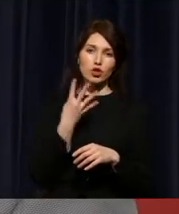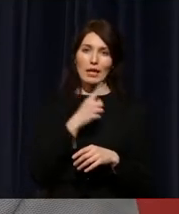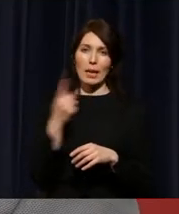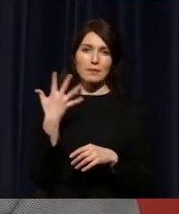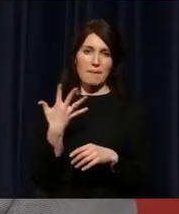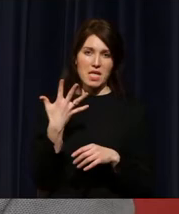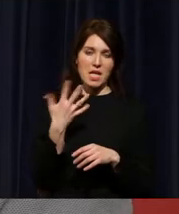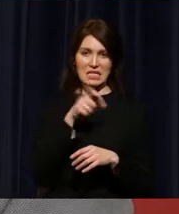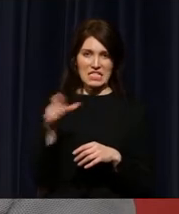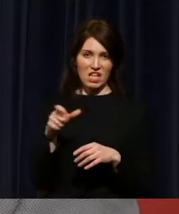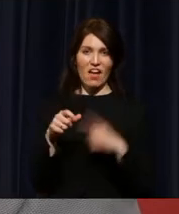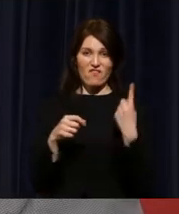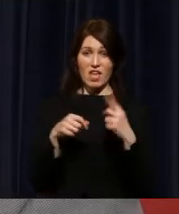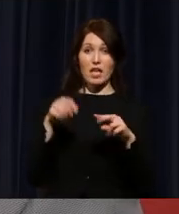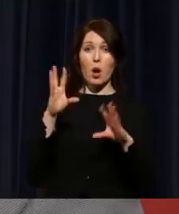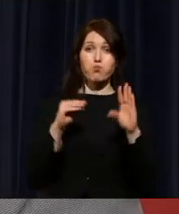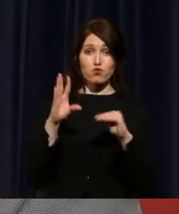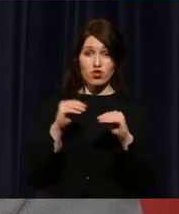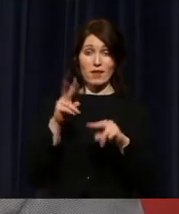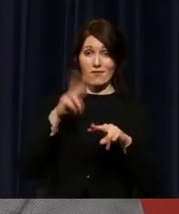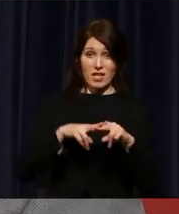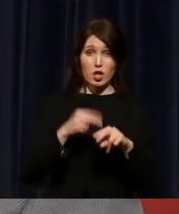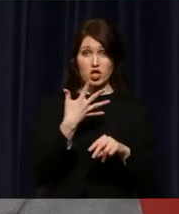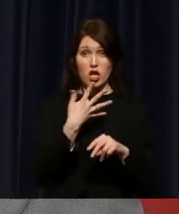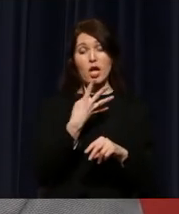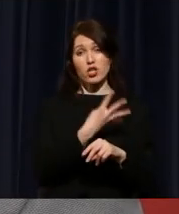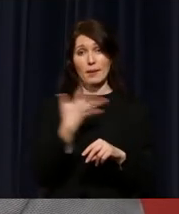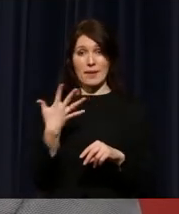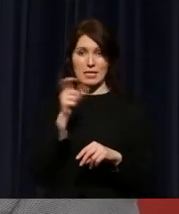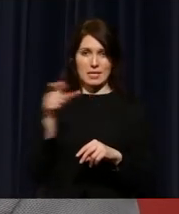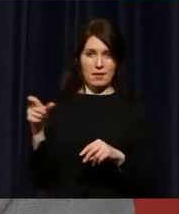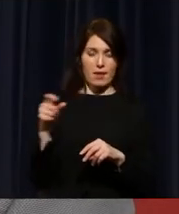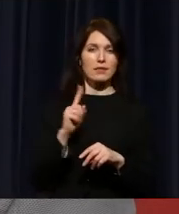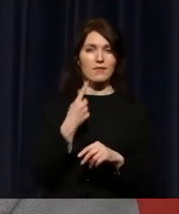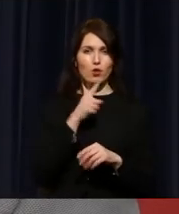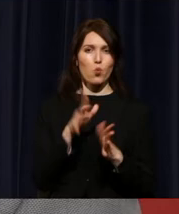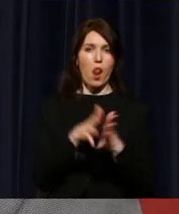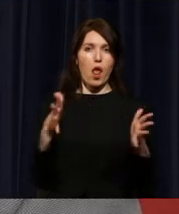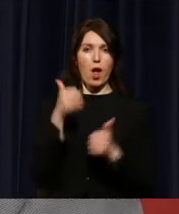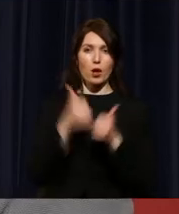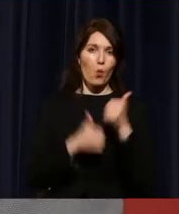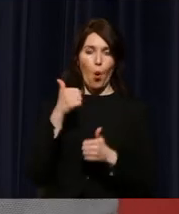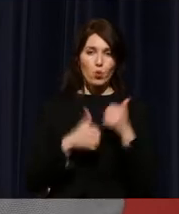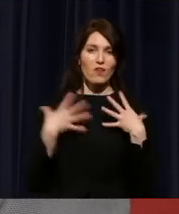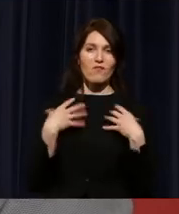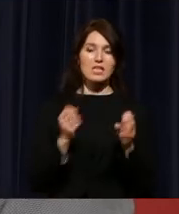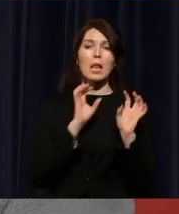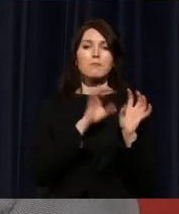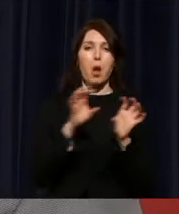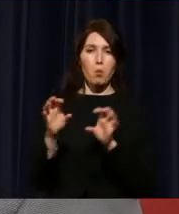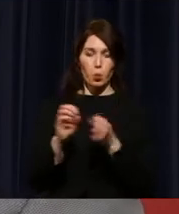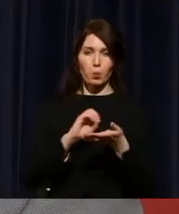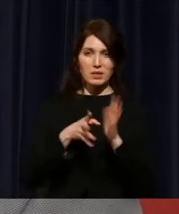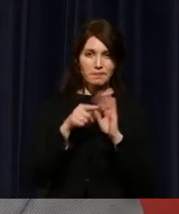gribētāji. 4-5 reflektanti uz vienu budžetu vietu. Tā ka tas ir viens no lielākajiem konkursiem veselības aprūpē.